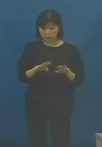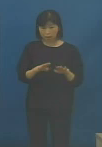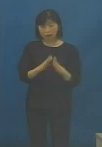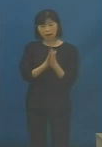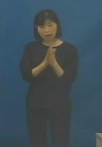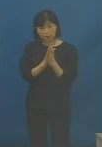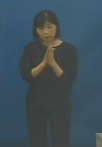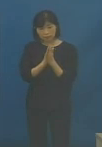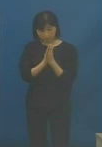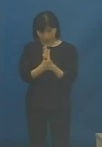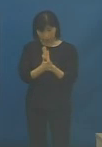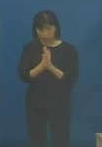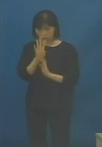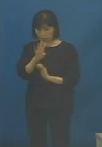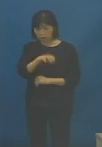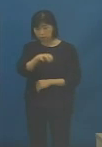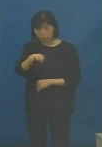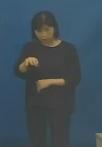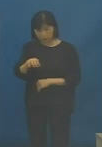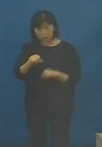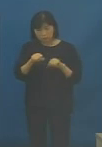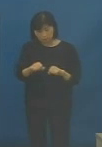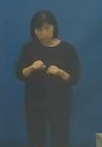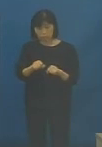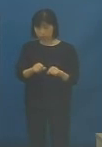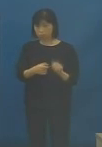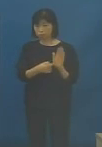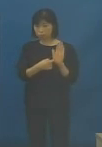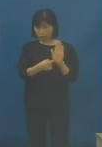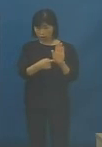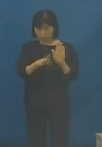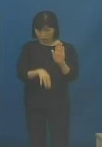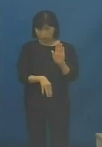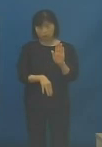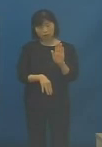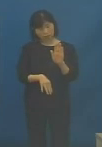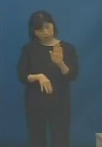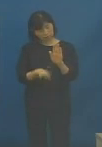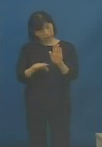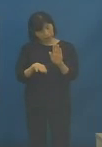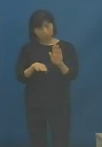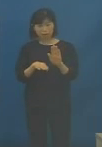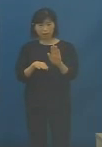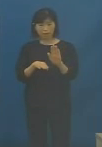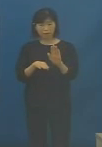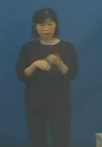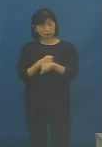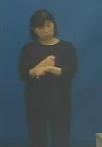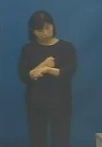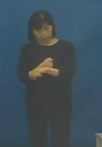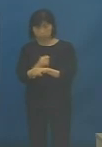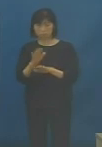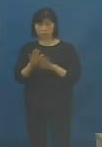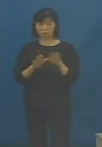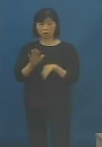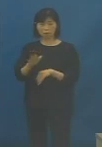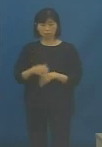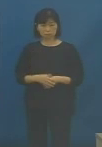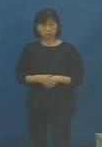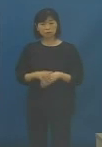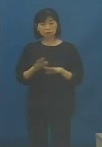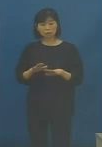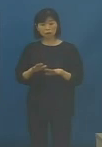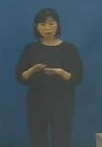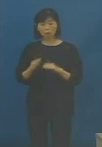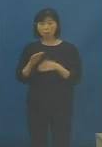ます。でここでえらく苦労してます。でそれから今続こうとしている県もあります。で